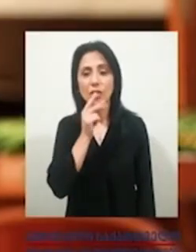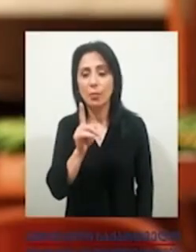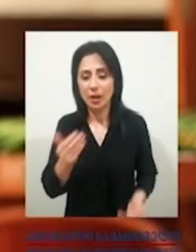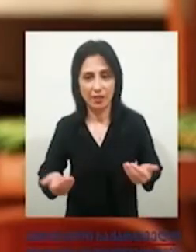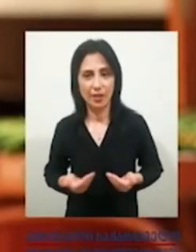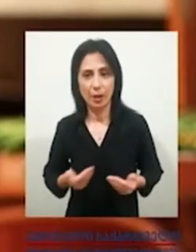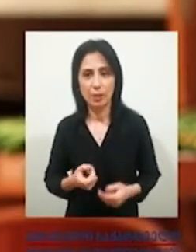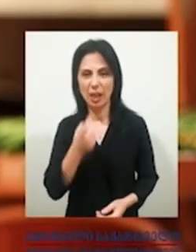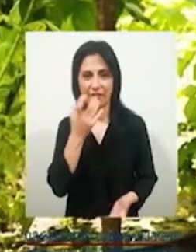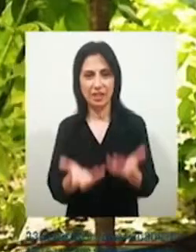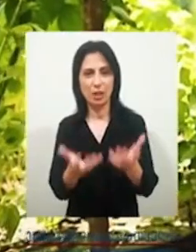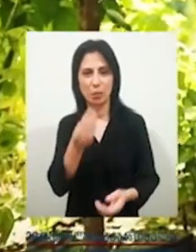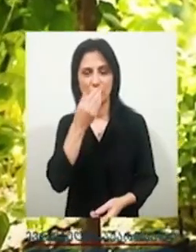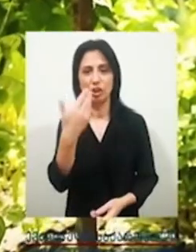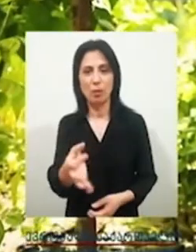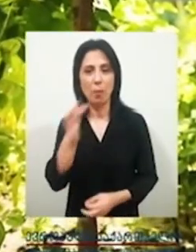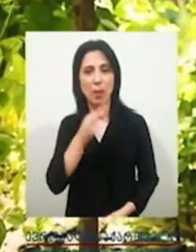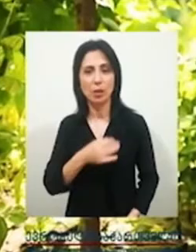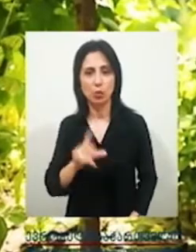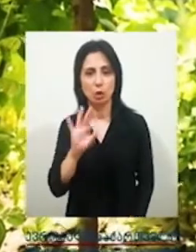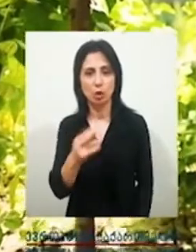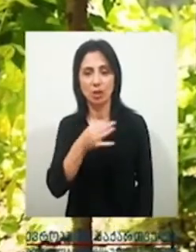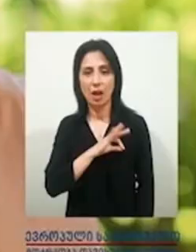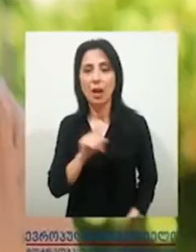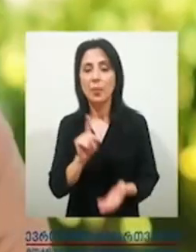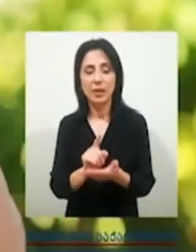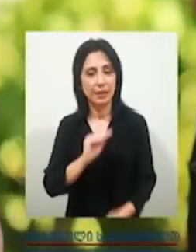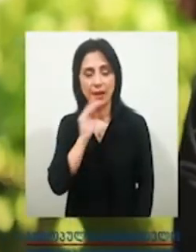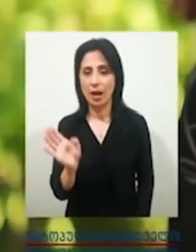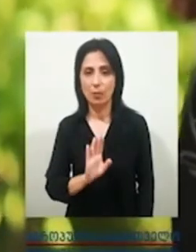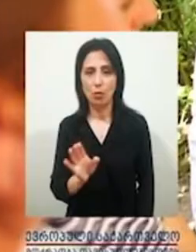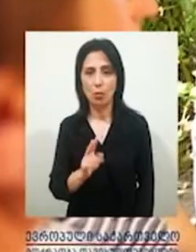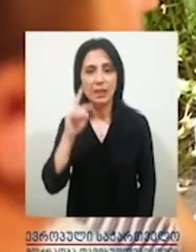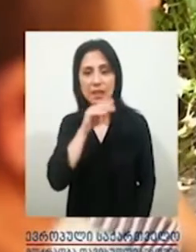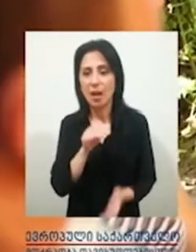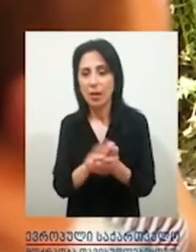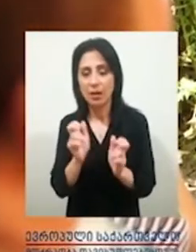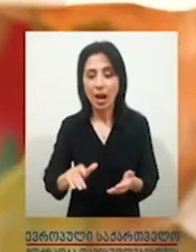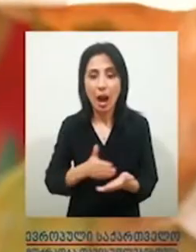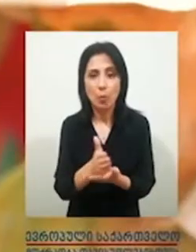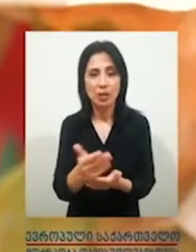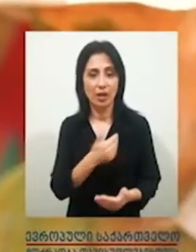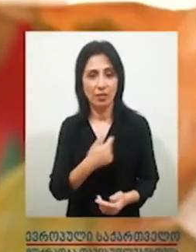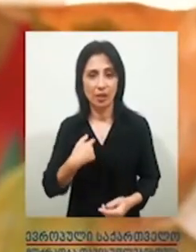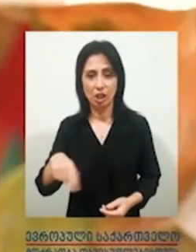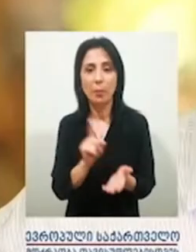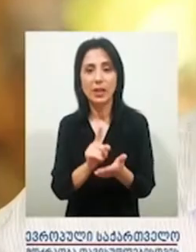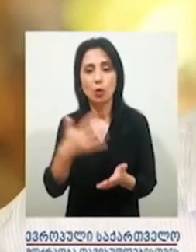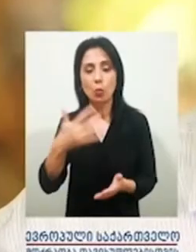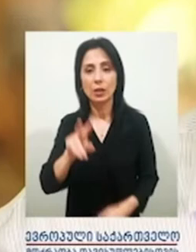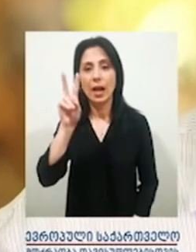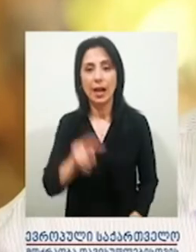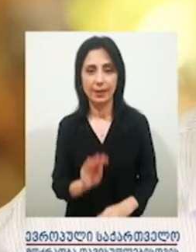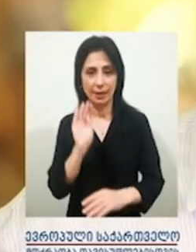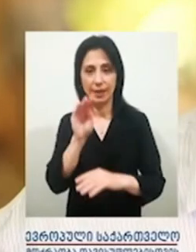რანავ ჭამო რითნავი არსებო ვერცხი მოხარშე და ჭამო პასუხი ეგ იყო აგენტისა პენსია არ მყოფნის არც წამალში გამოსავალი გინდა ჩვენ